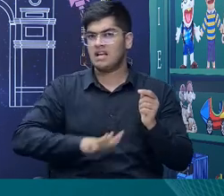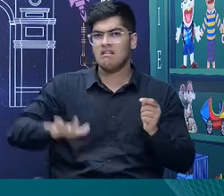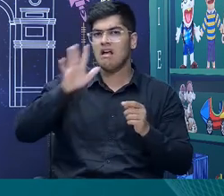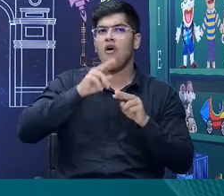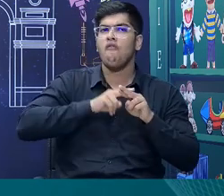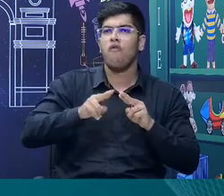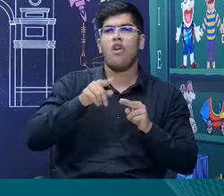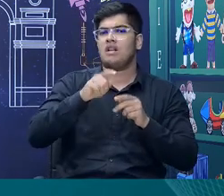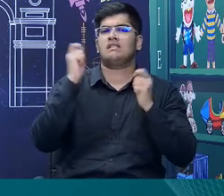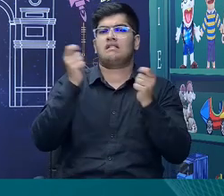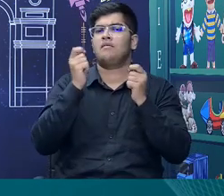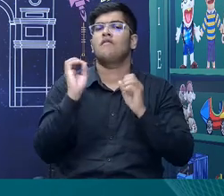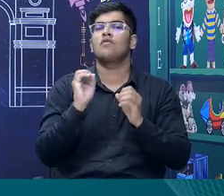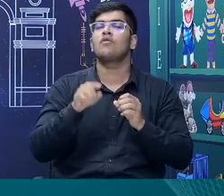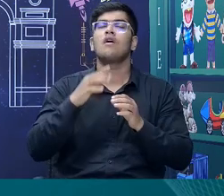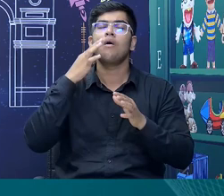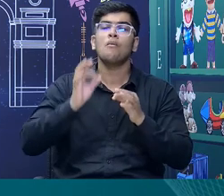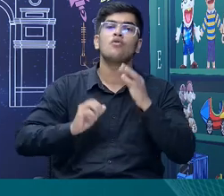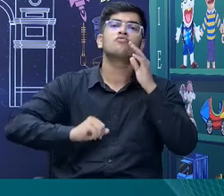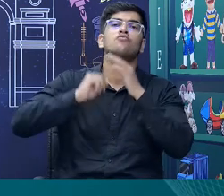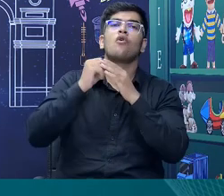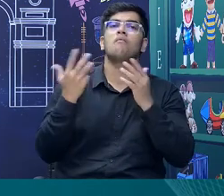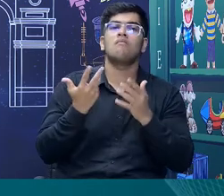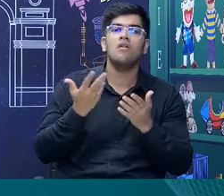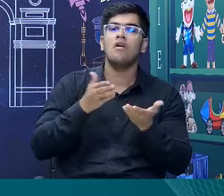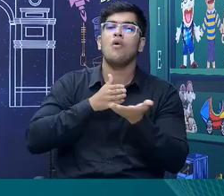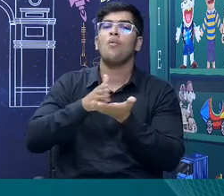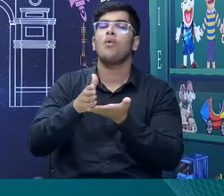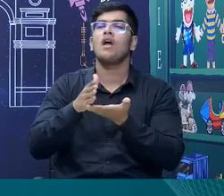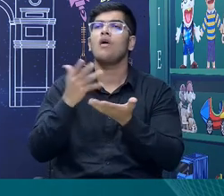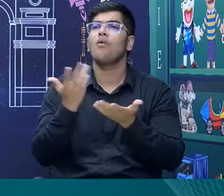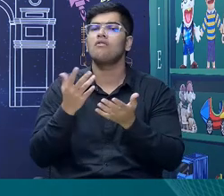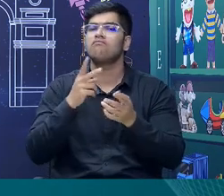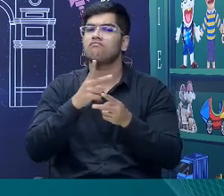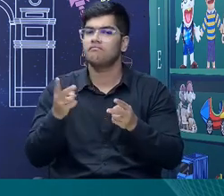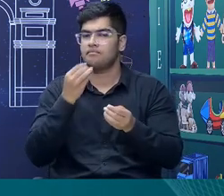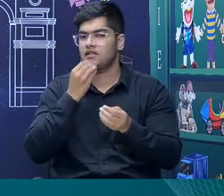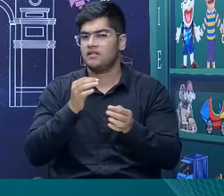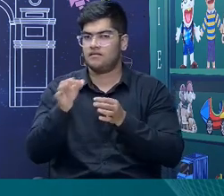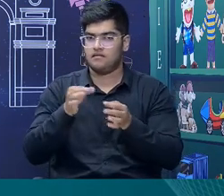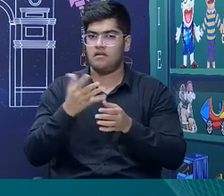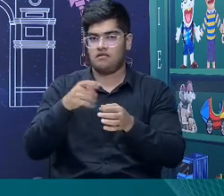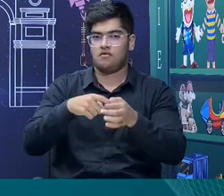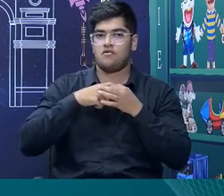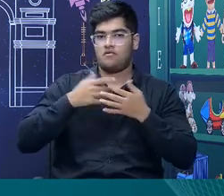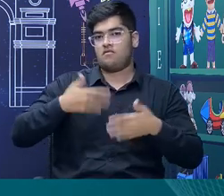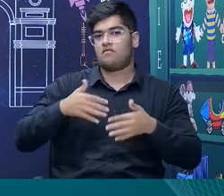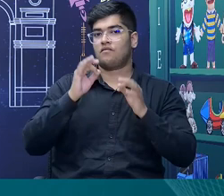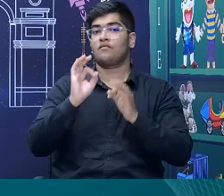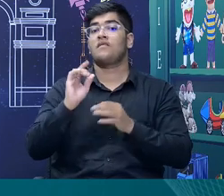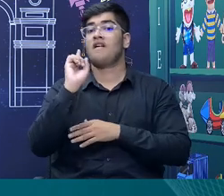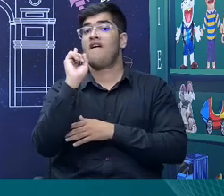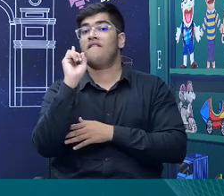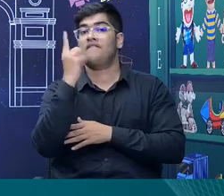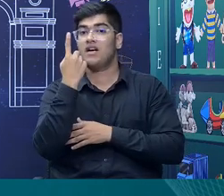मनाया जाता तो कहां मनाया जाता है और किस तरह मनाया जाता है जी बहुत अच्छे सवाल हैं ये और सबसे पहले